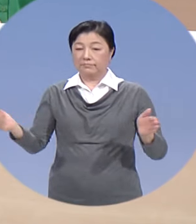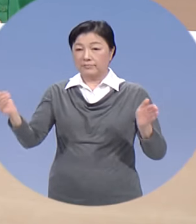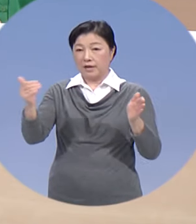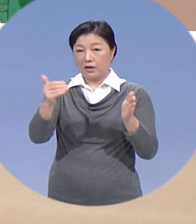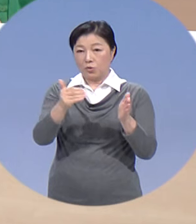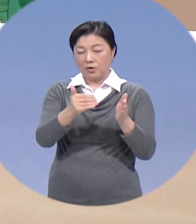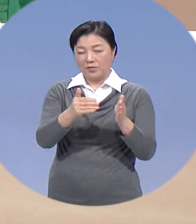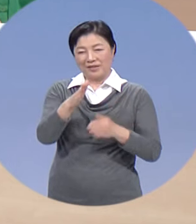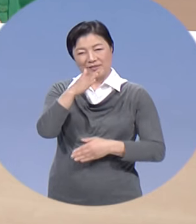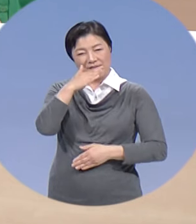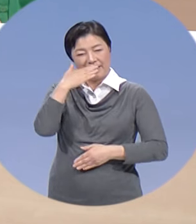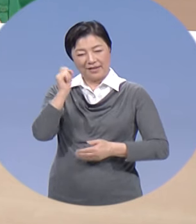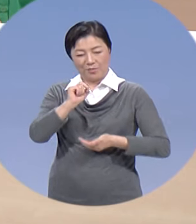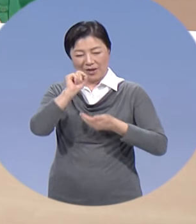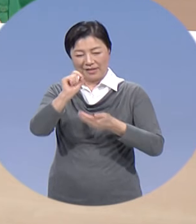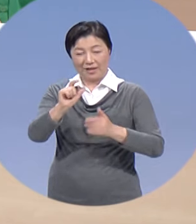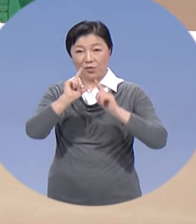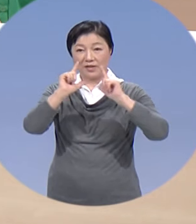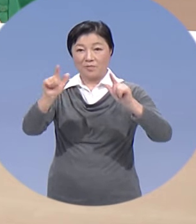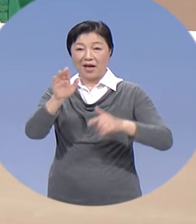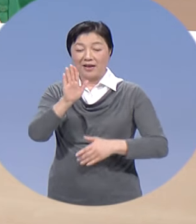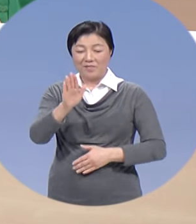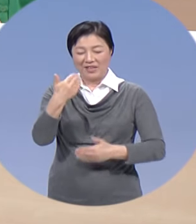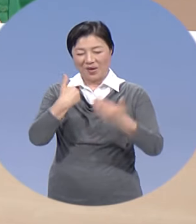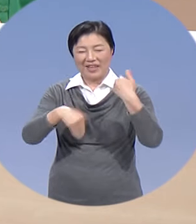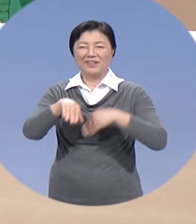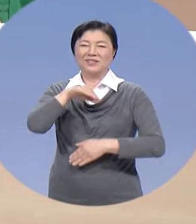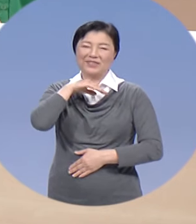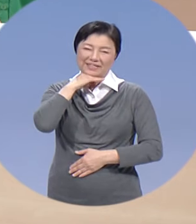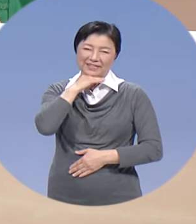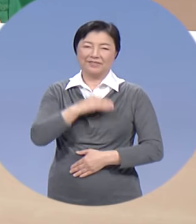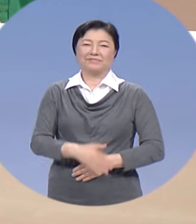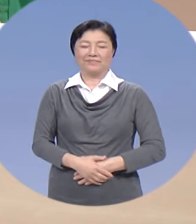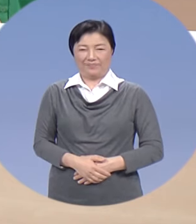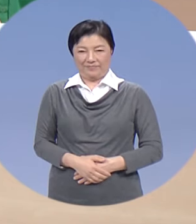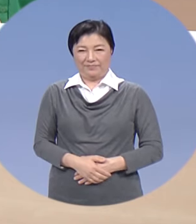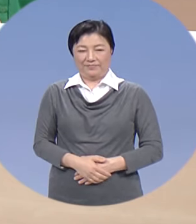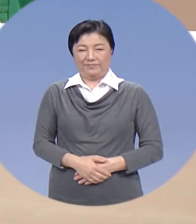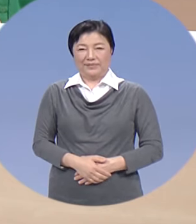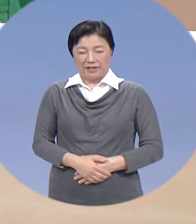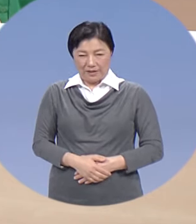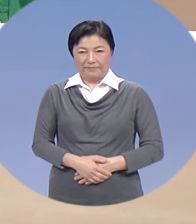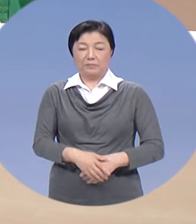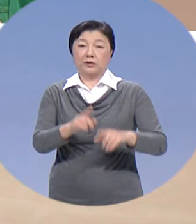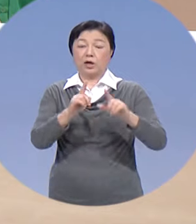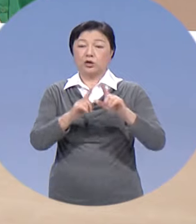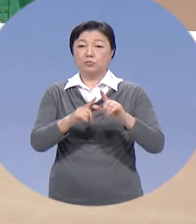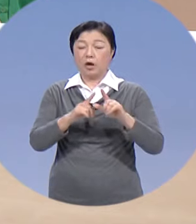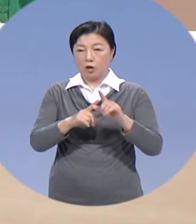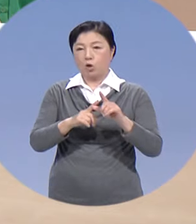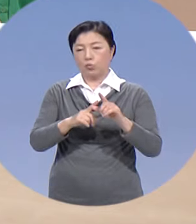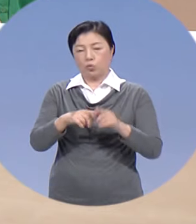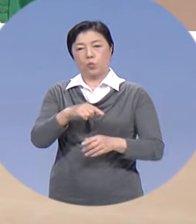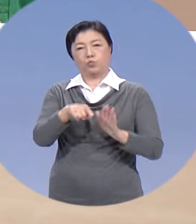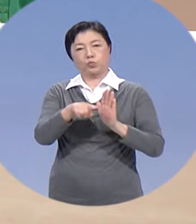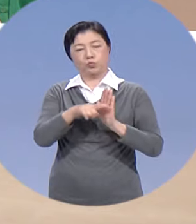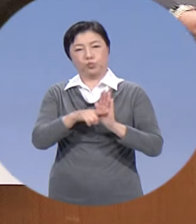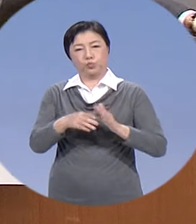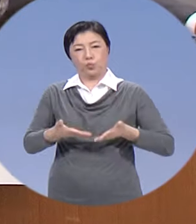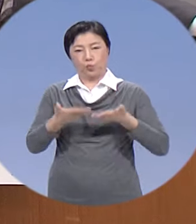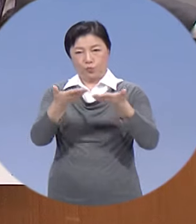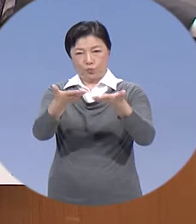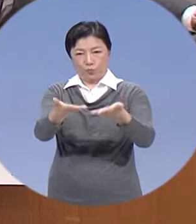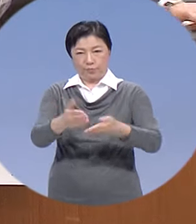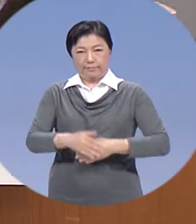最後には素敵なプレゼントのお知らせもありますので、お楽しみに。 まずは千葉県の主な出来事からお伝えします。